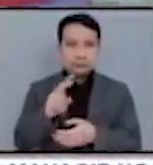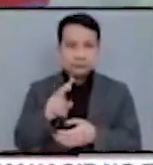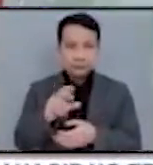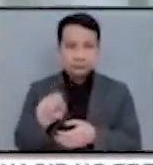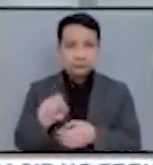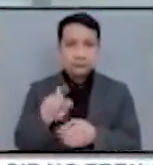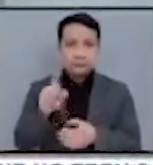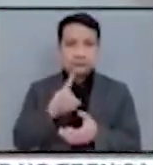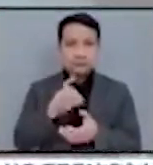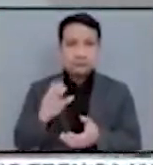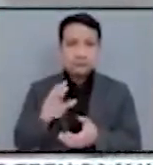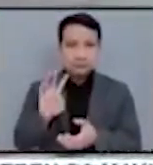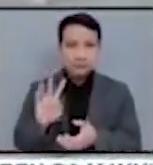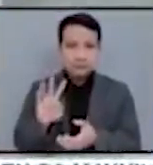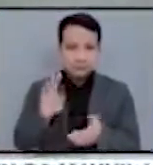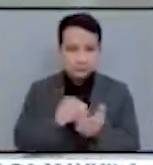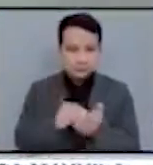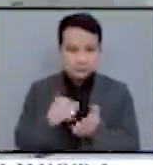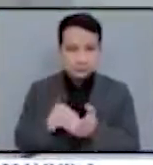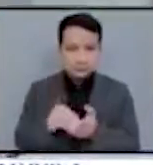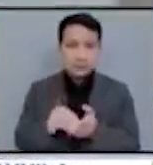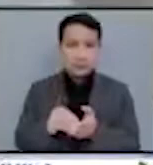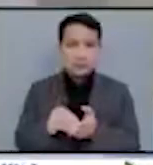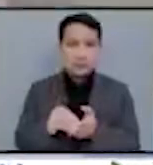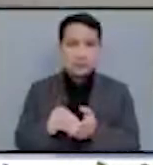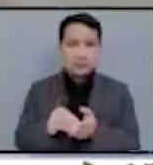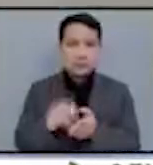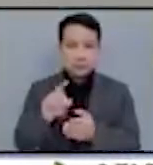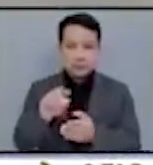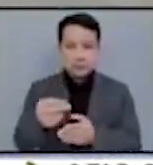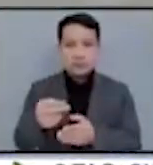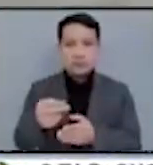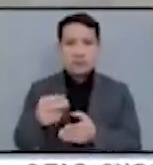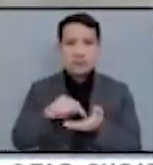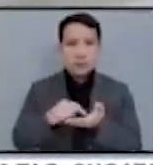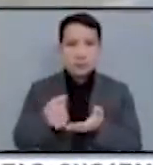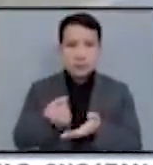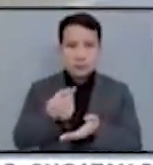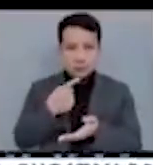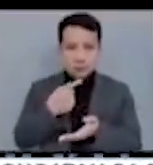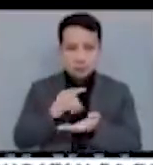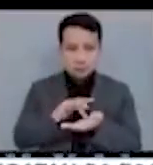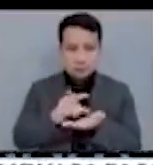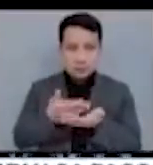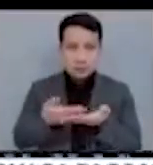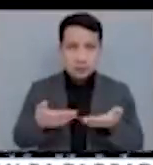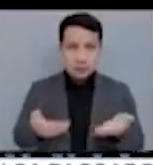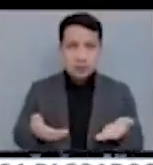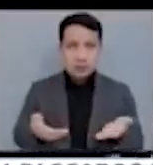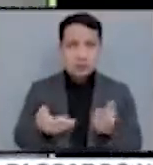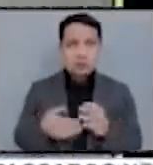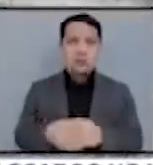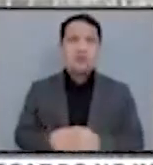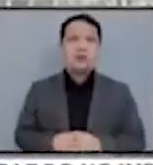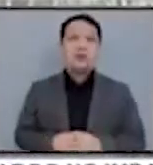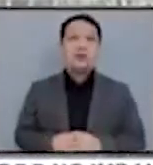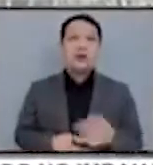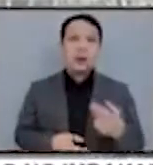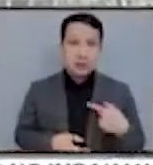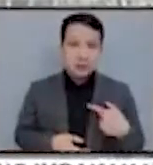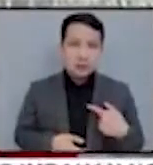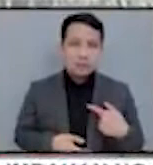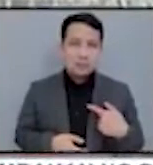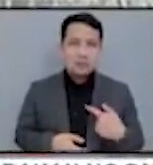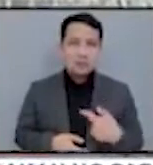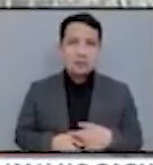million pesos ang na-preposition ng DOH para sa mga gamot at medical supplies and commodities. Meron na tayong mga preposition